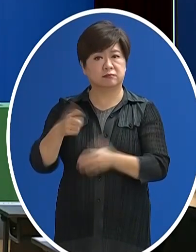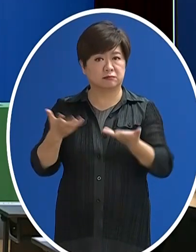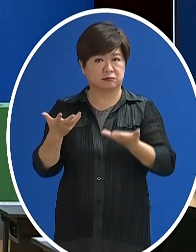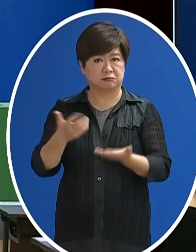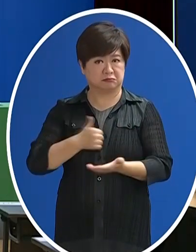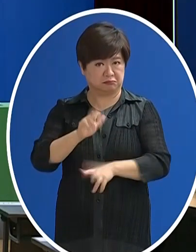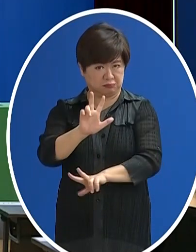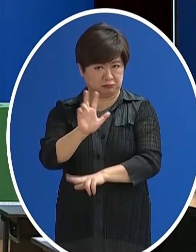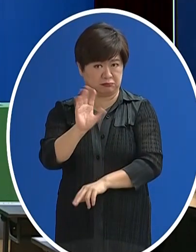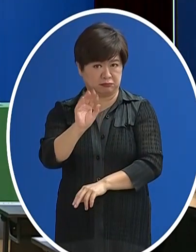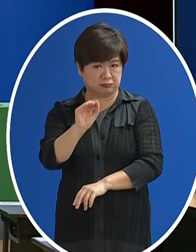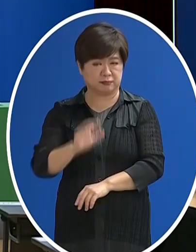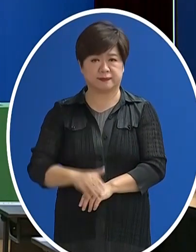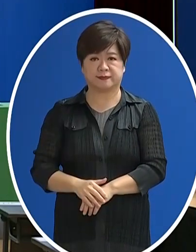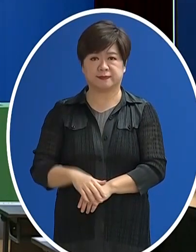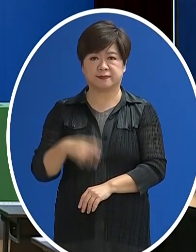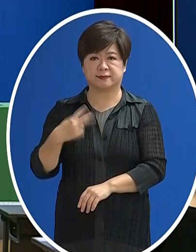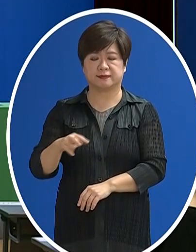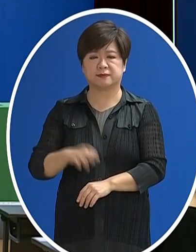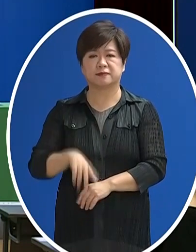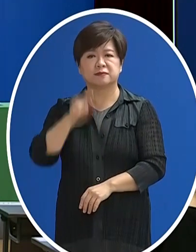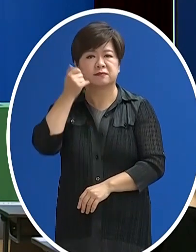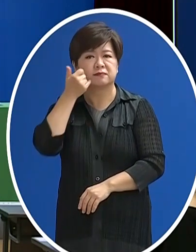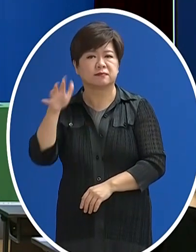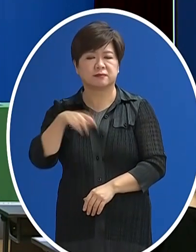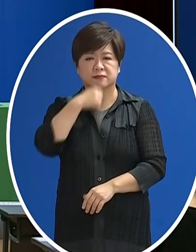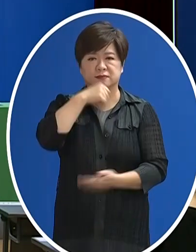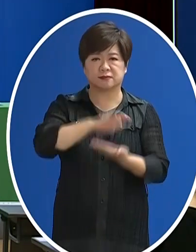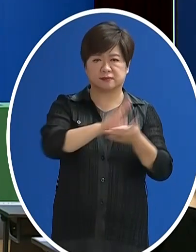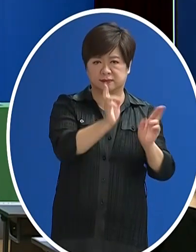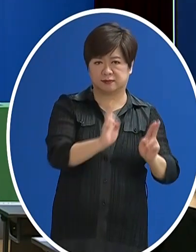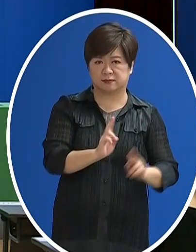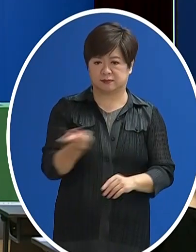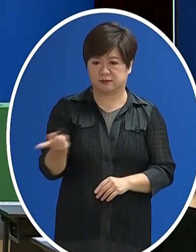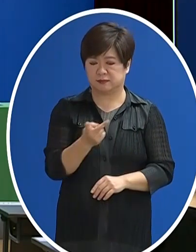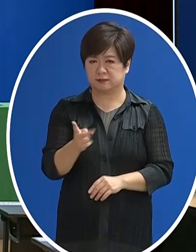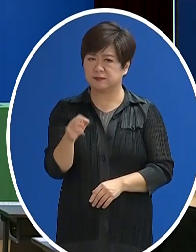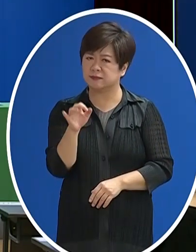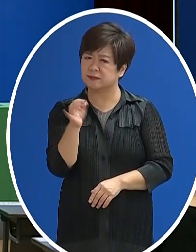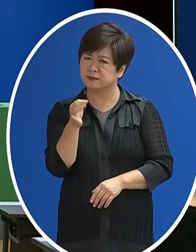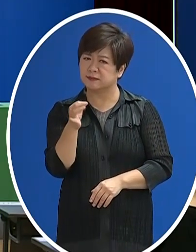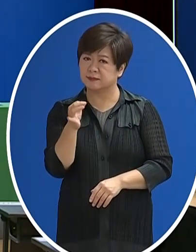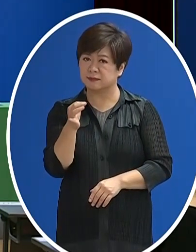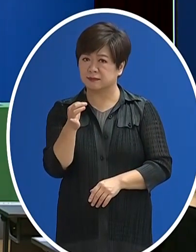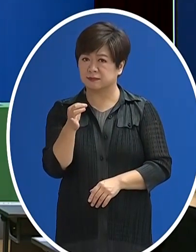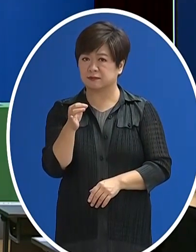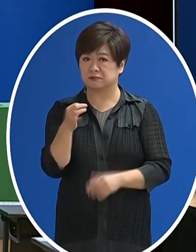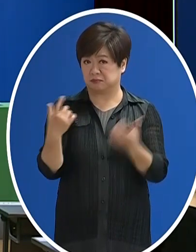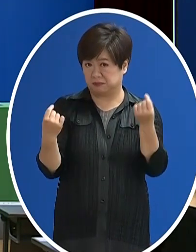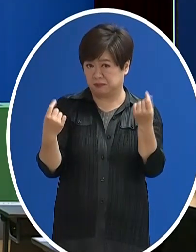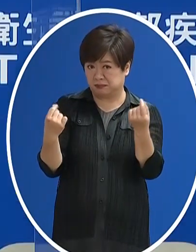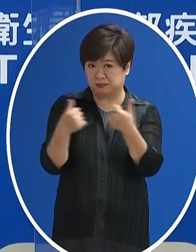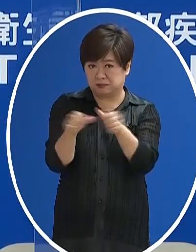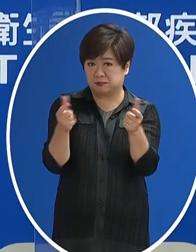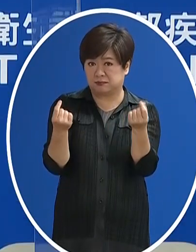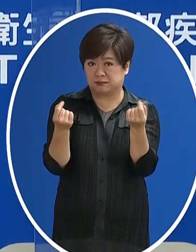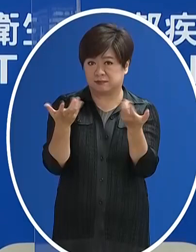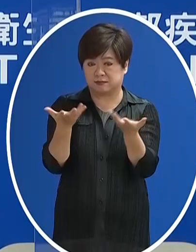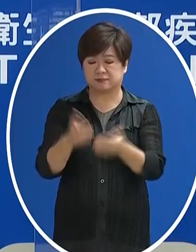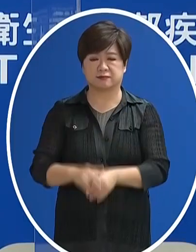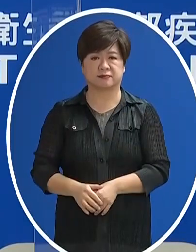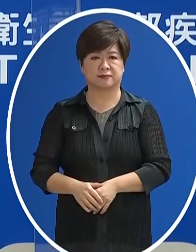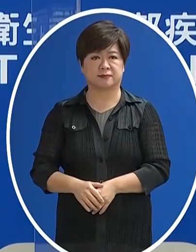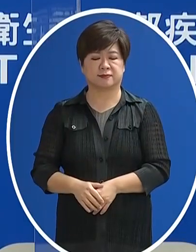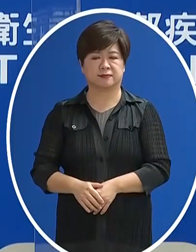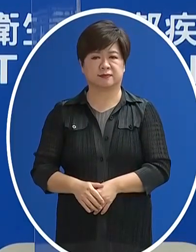吗？然后他们跟鸿海台积电是不是价格等等都一样呢？谢谢。 有关